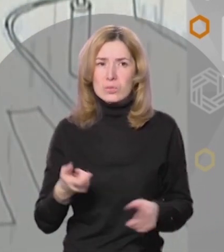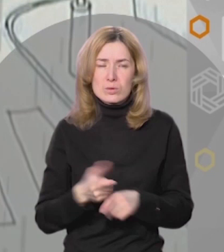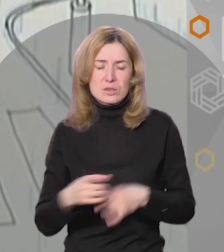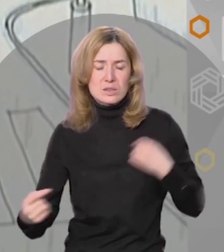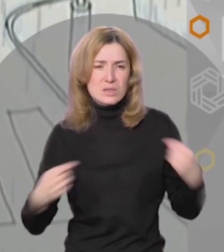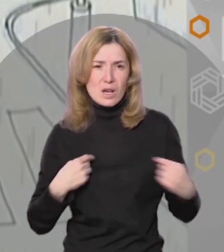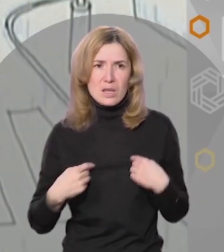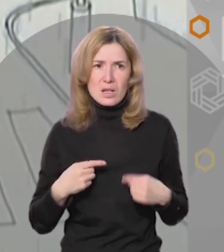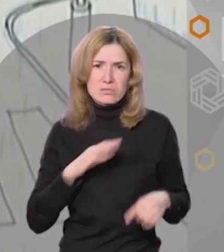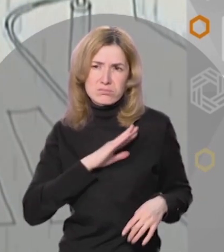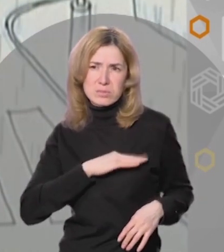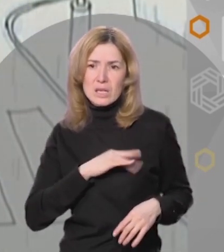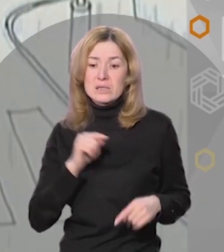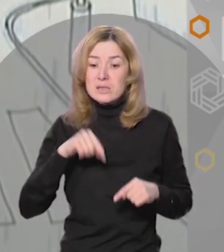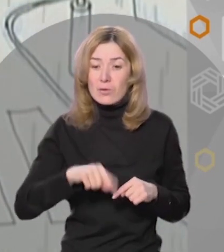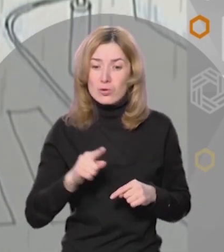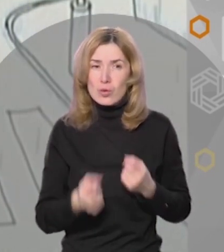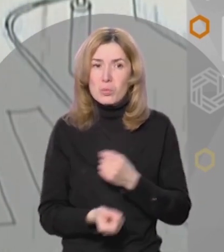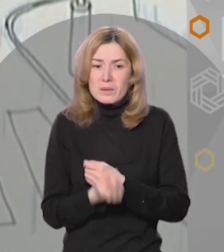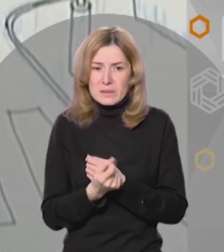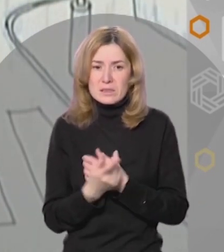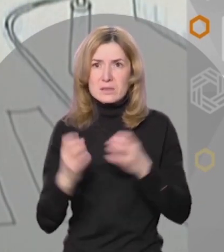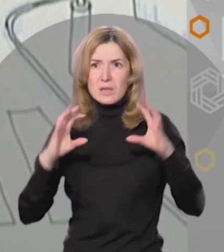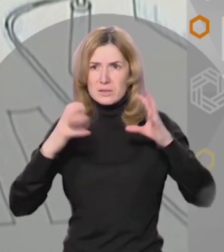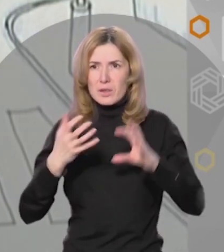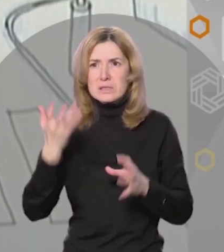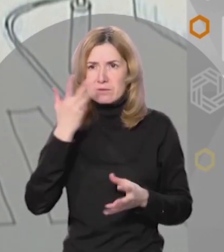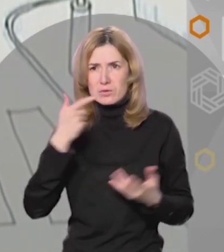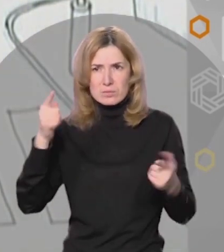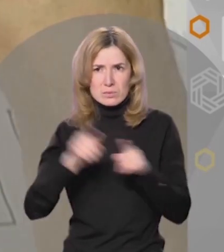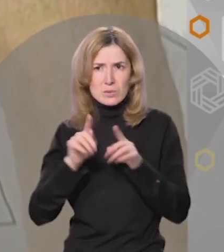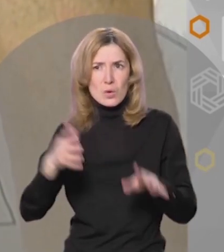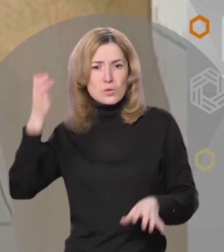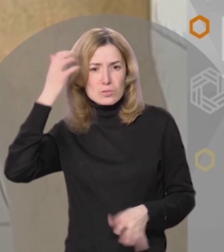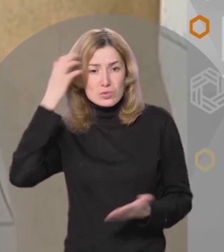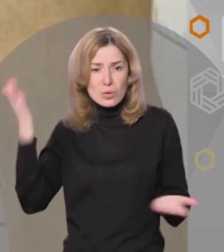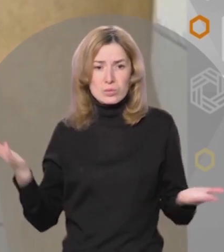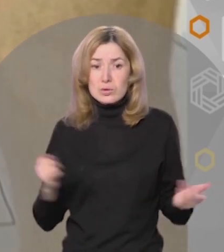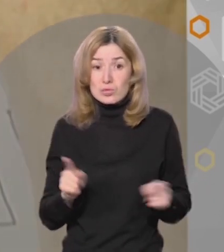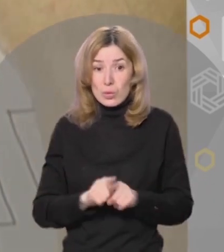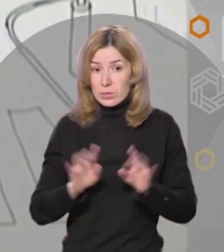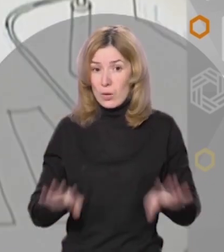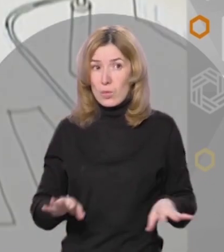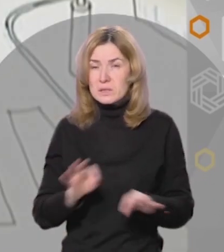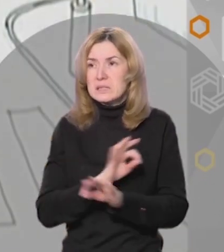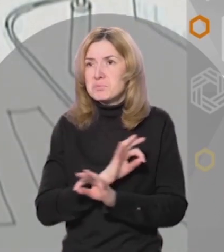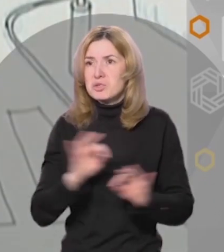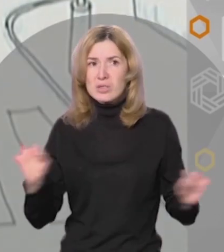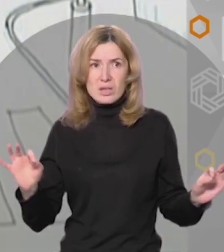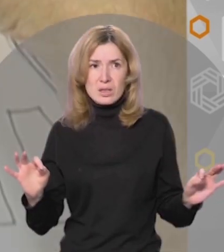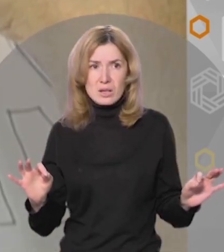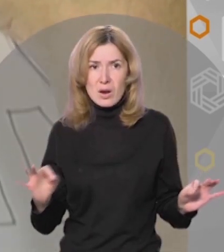сильно страдал из-за того, что появился на свет черным. И что такого